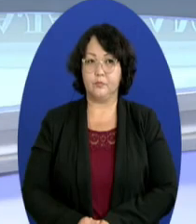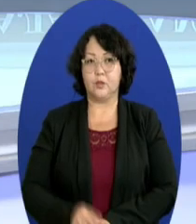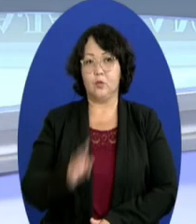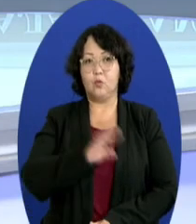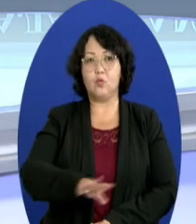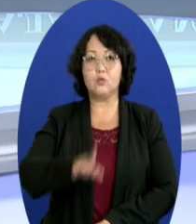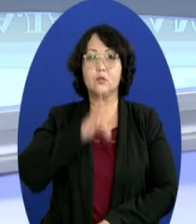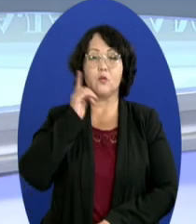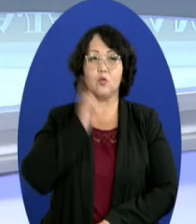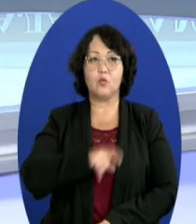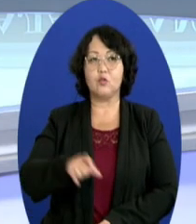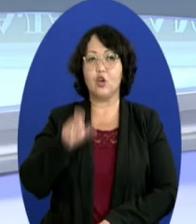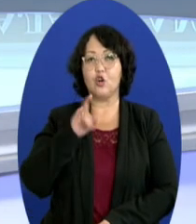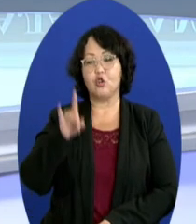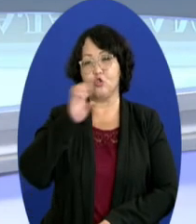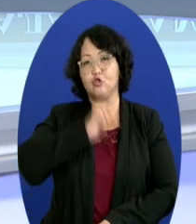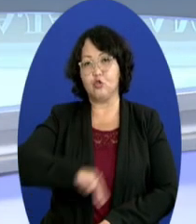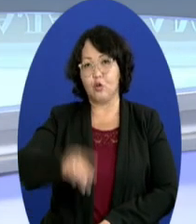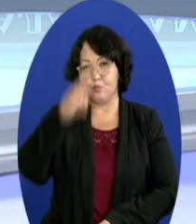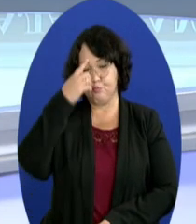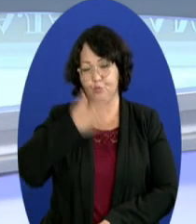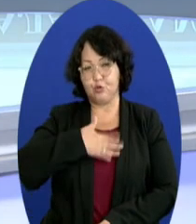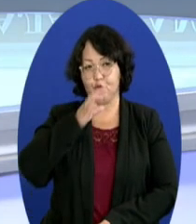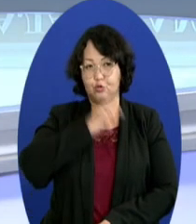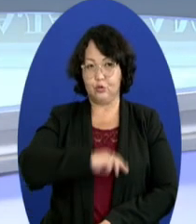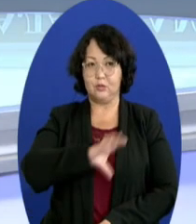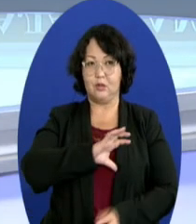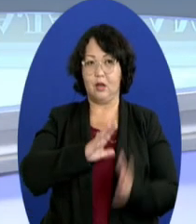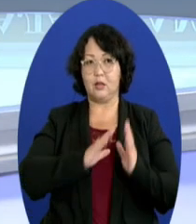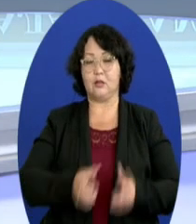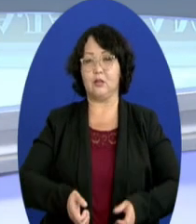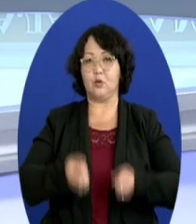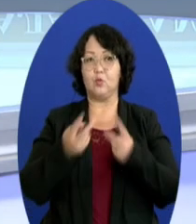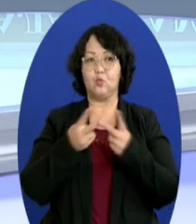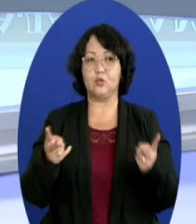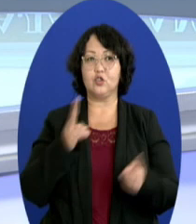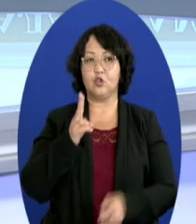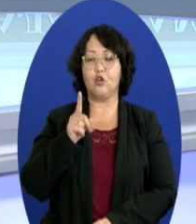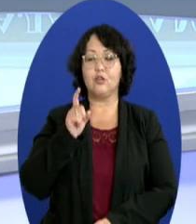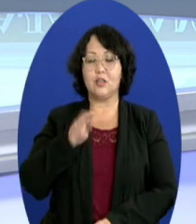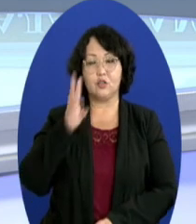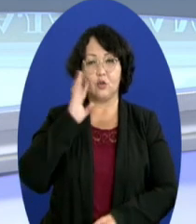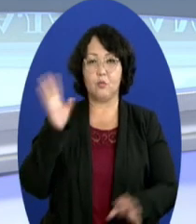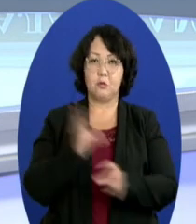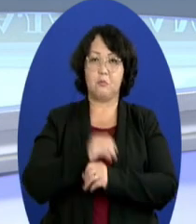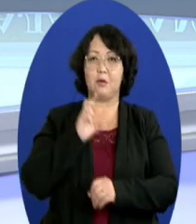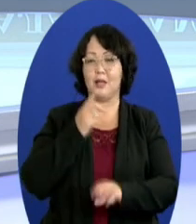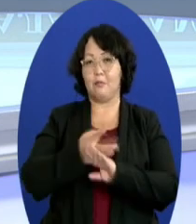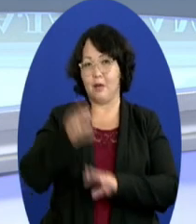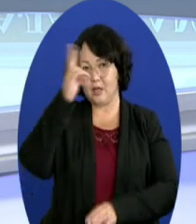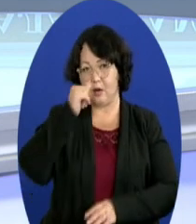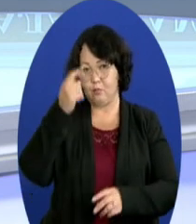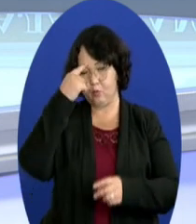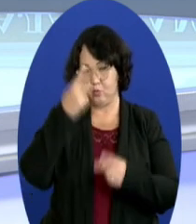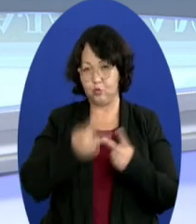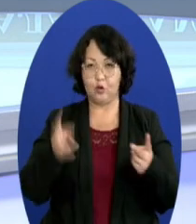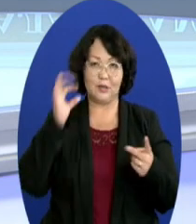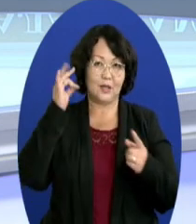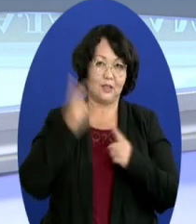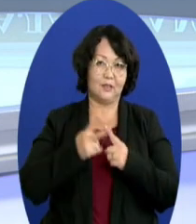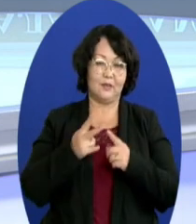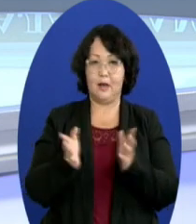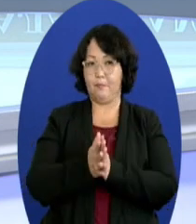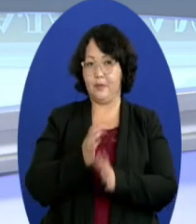Хүүхэд залуучуудад эх орон чөлөөлт төлөвшүүлэхэд чиглэсэн үндэсний контент бүтээх зорилгоор батлан хамгаалах яам Монголын үндэсний олон нийтийн радио телевизтэй